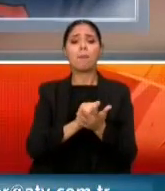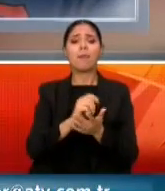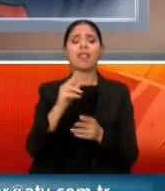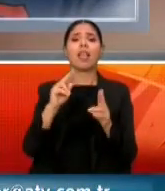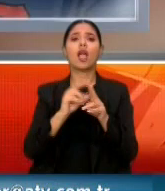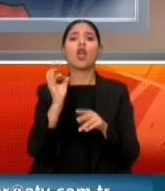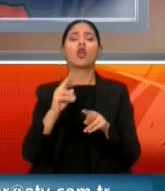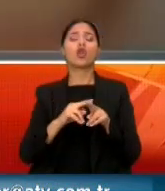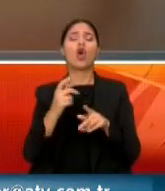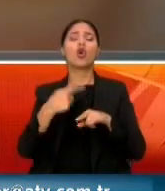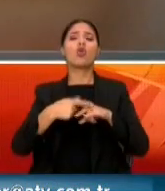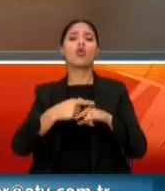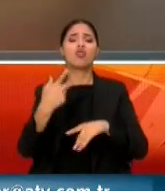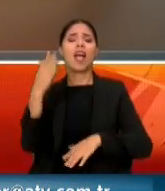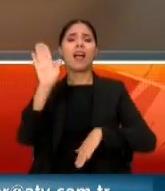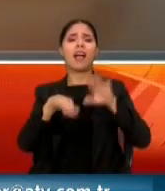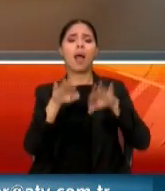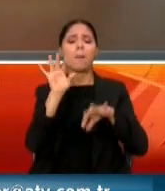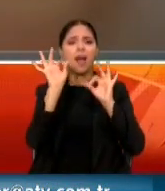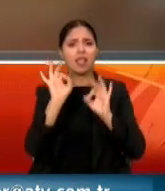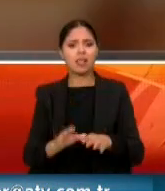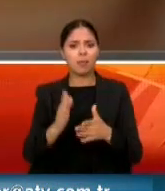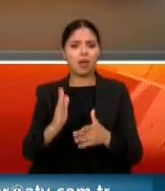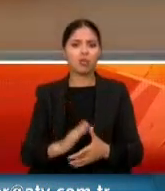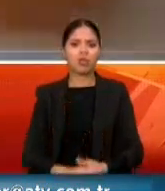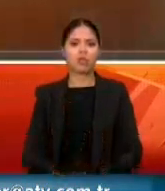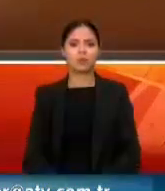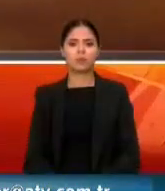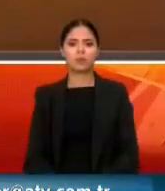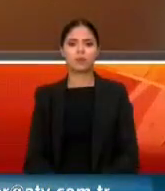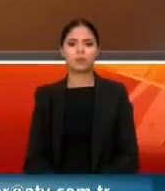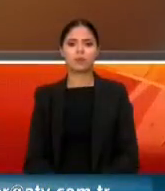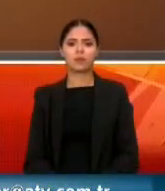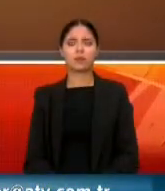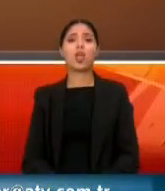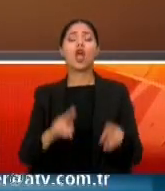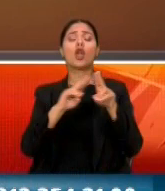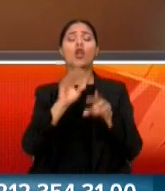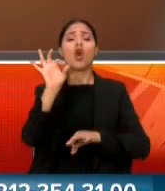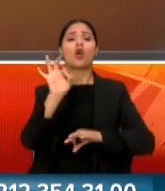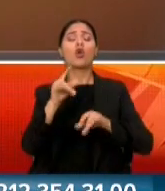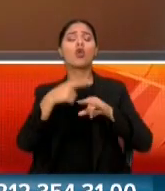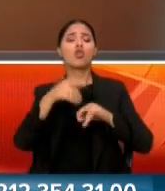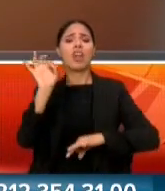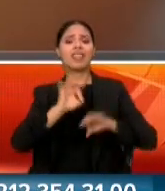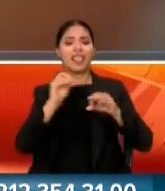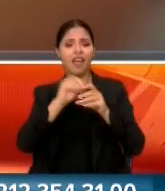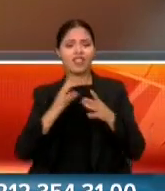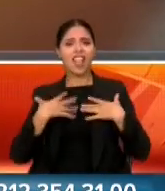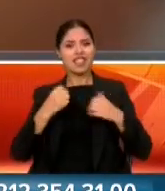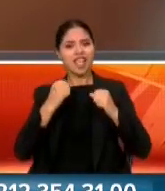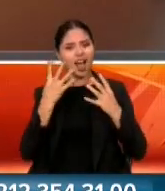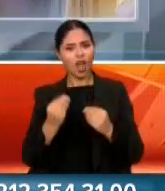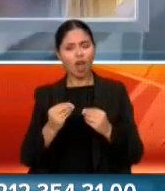hücre kampanyası başlatıldı. Benim maskemden kurtulmam için yardımına ihtiyacım var. Kök hücre tedavisiyle sağlığına kavuşan